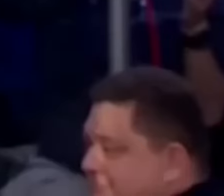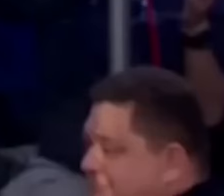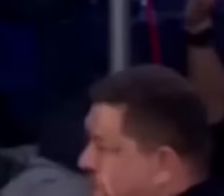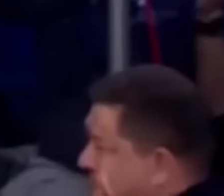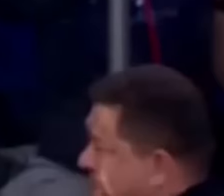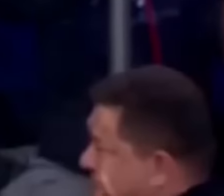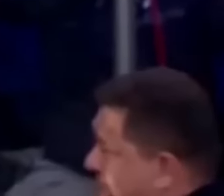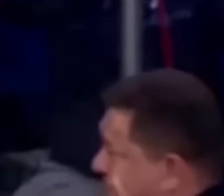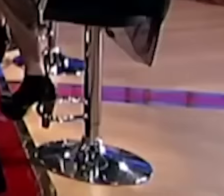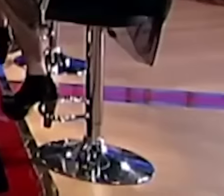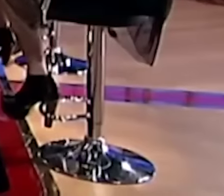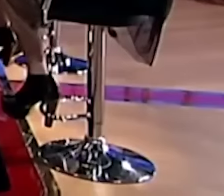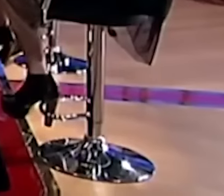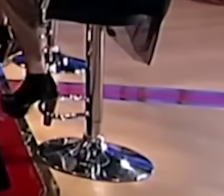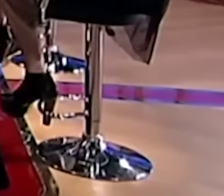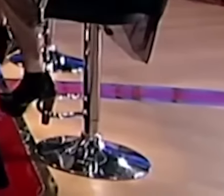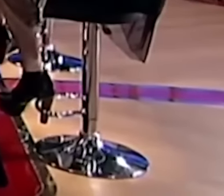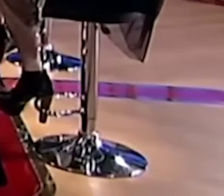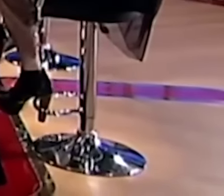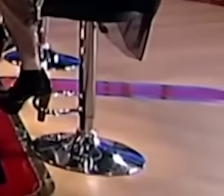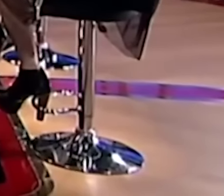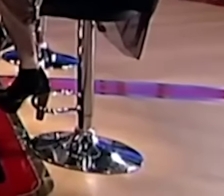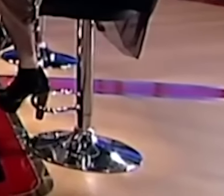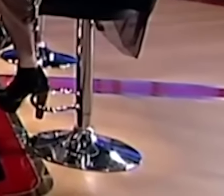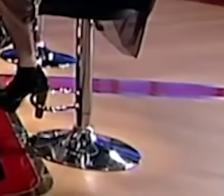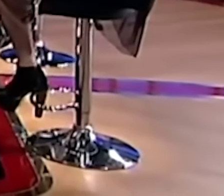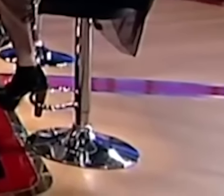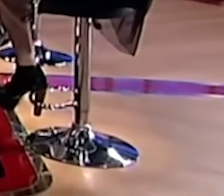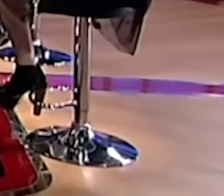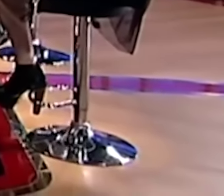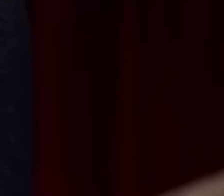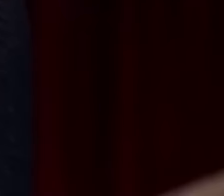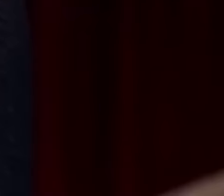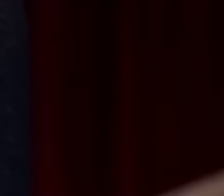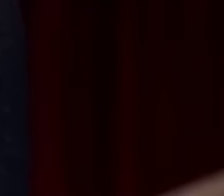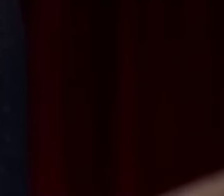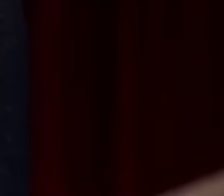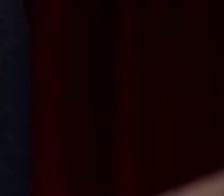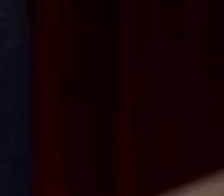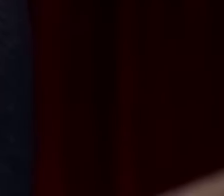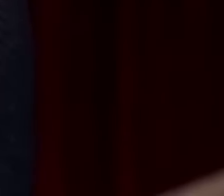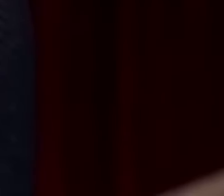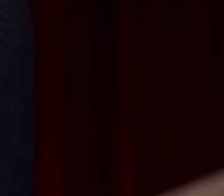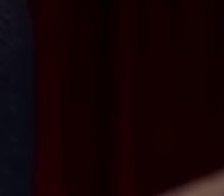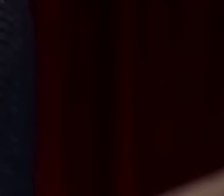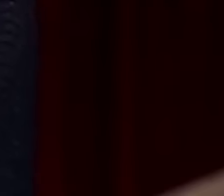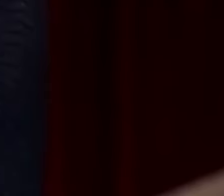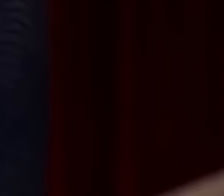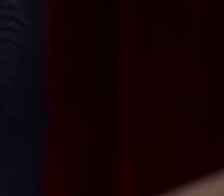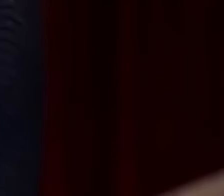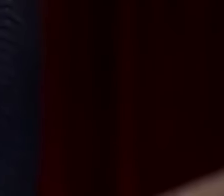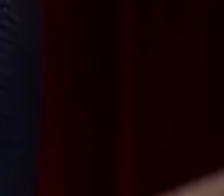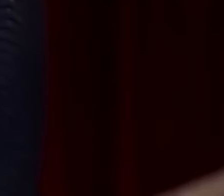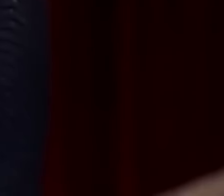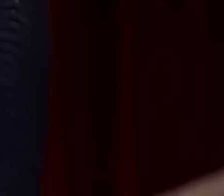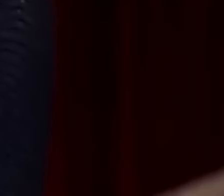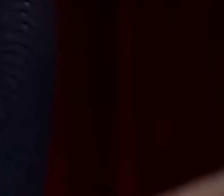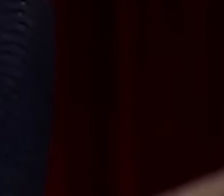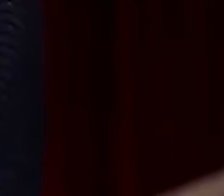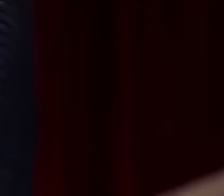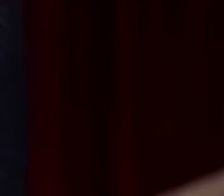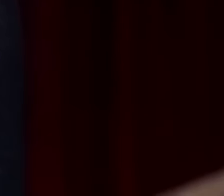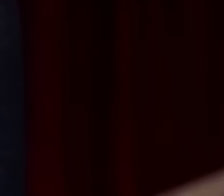Resim yapmak benim için nokta noktaysa oyunculuk nokta noktadır. Resim yapmak benim için bir